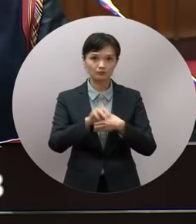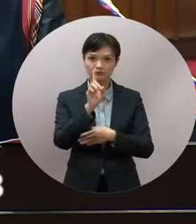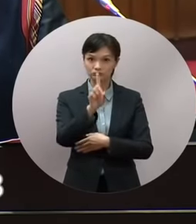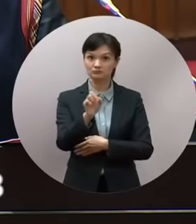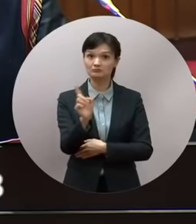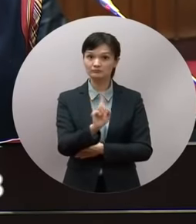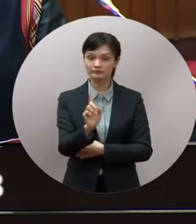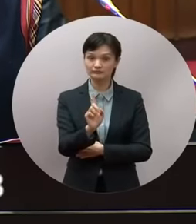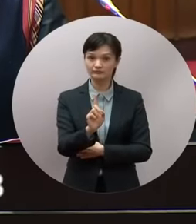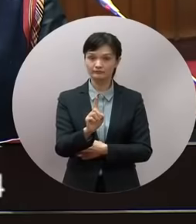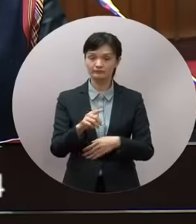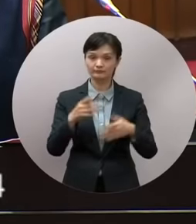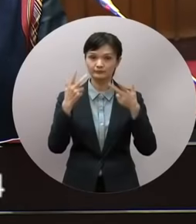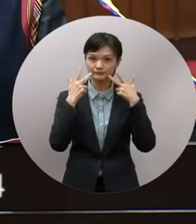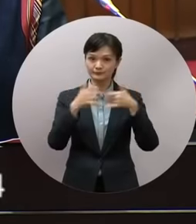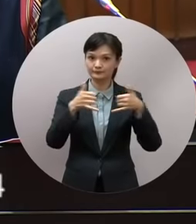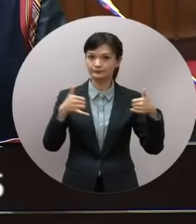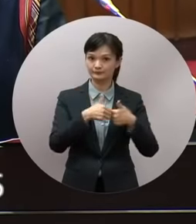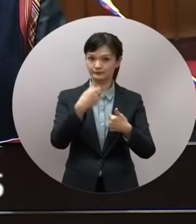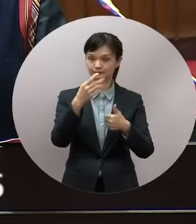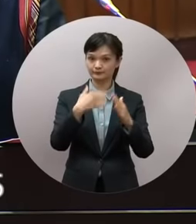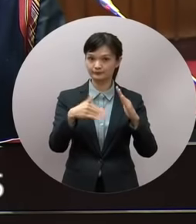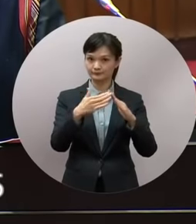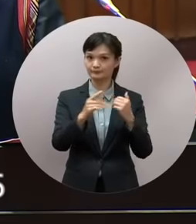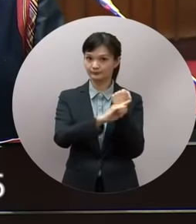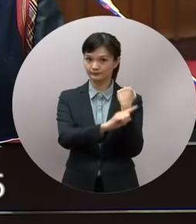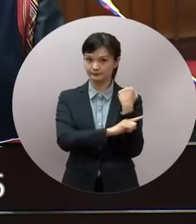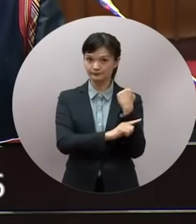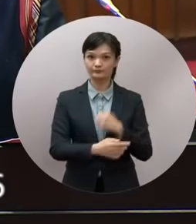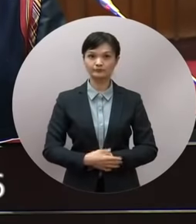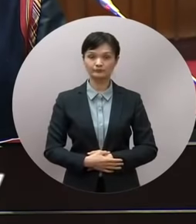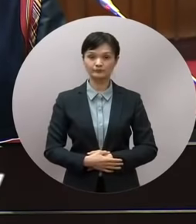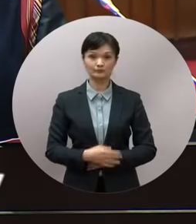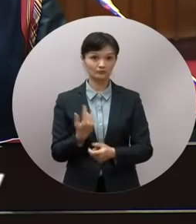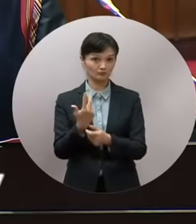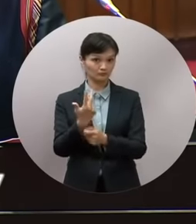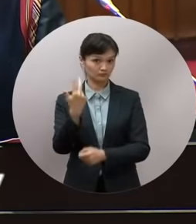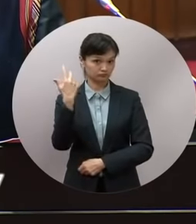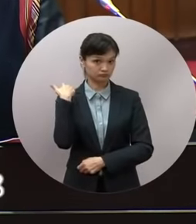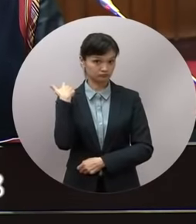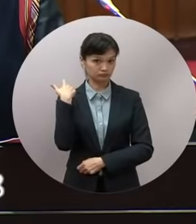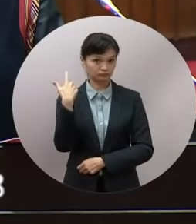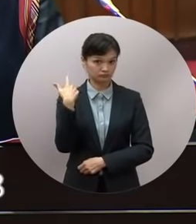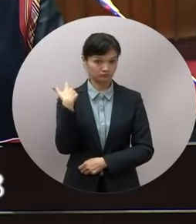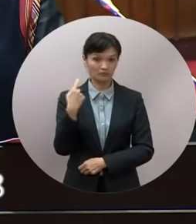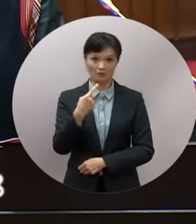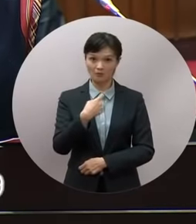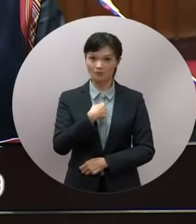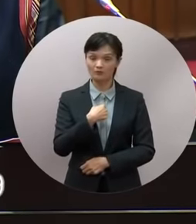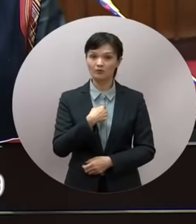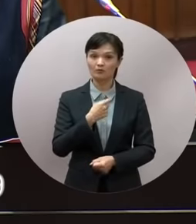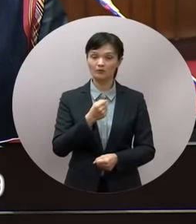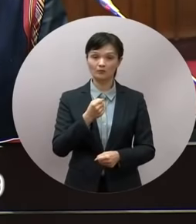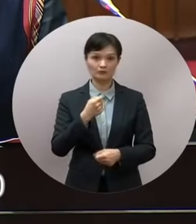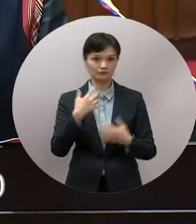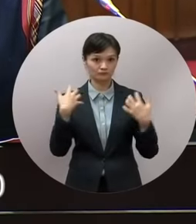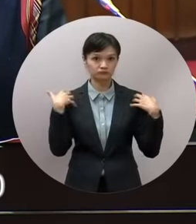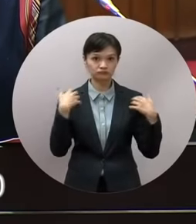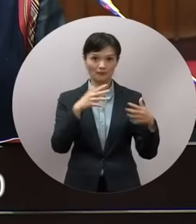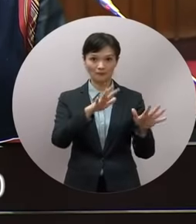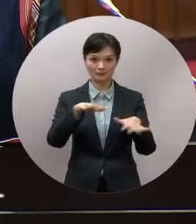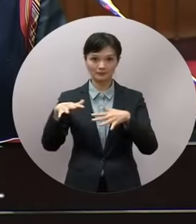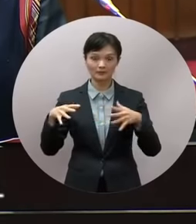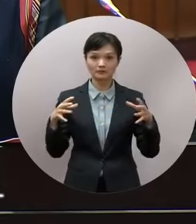谈的原住民族学校法。在上个礼拜，我做招委，在教育委员会里面，我也排入了议